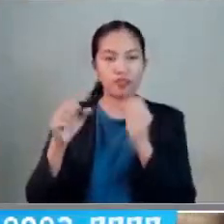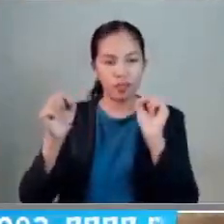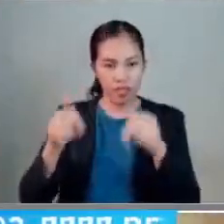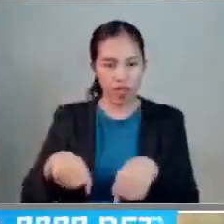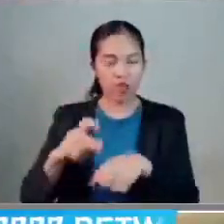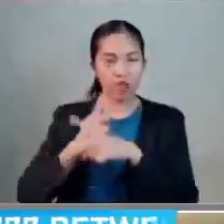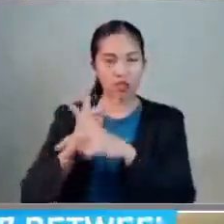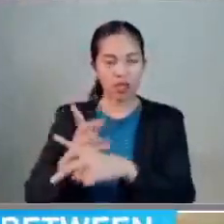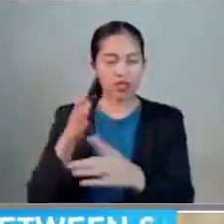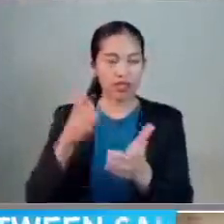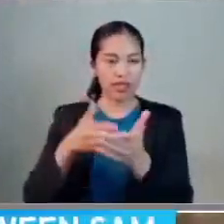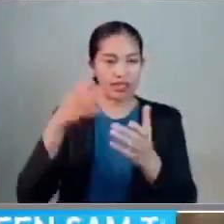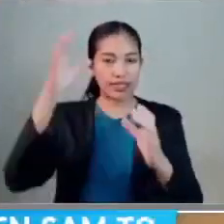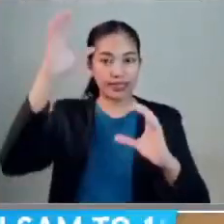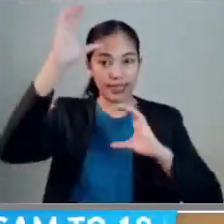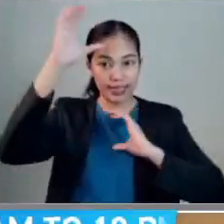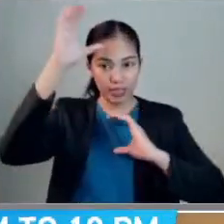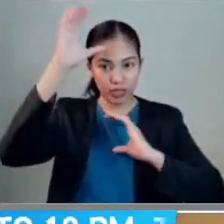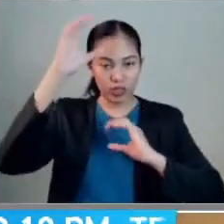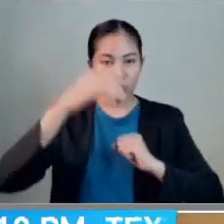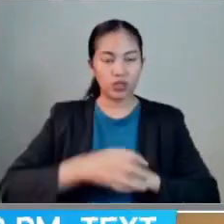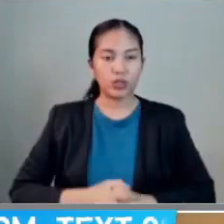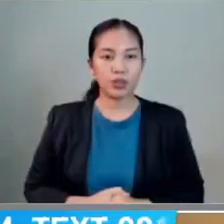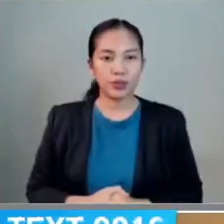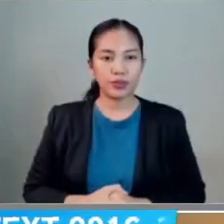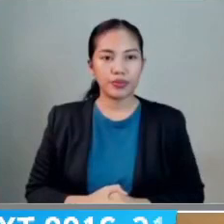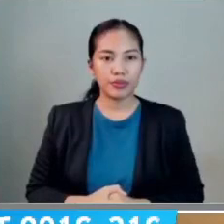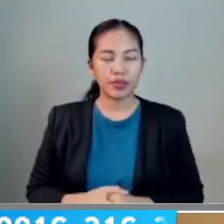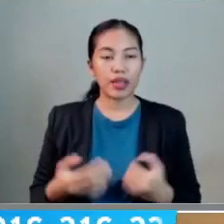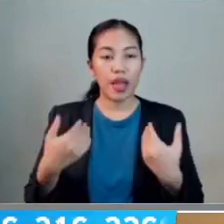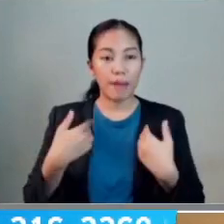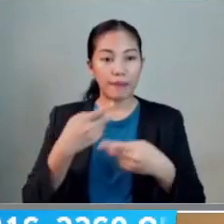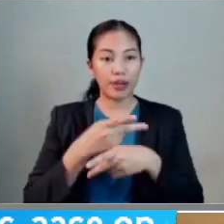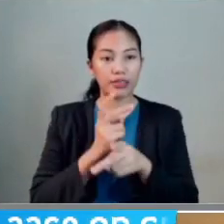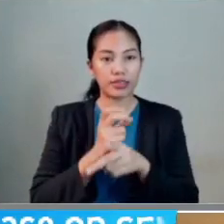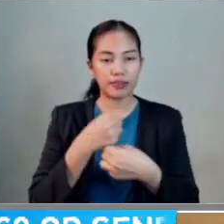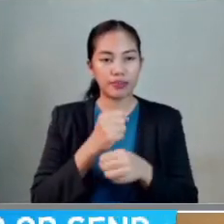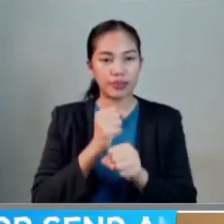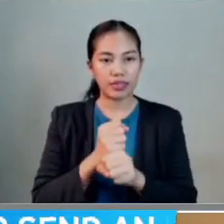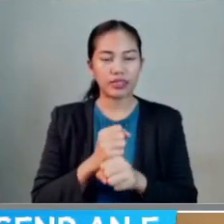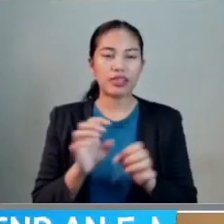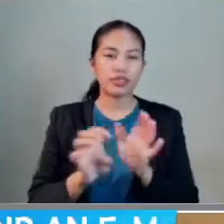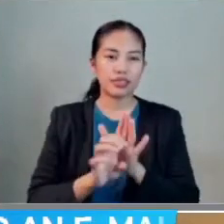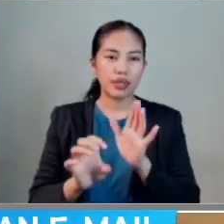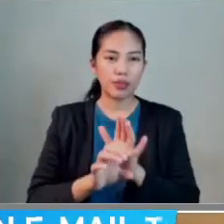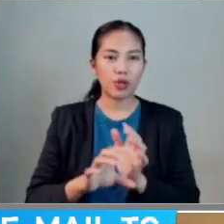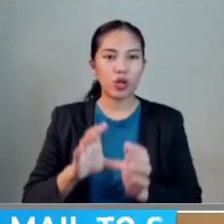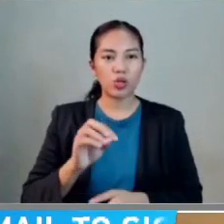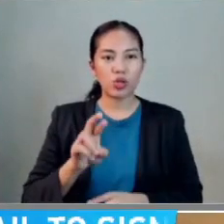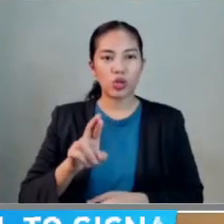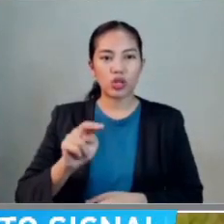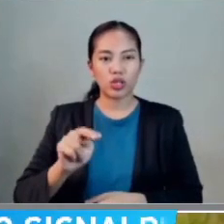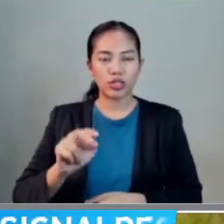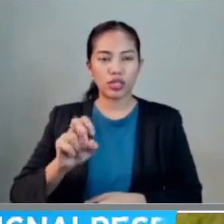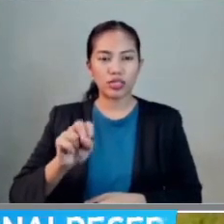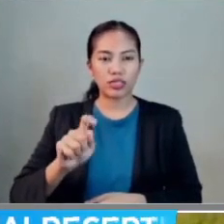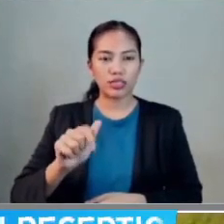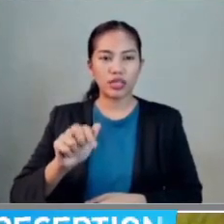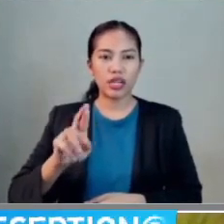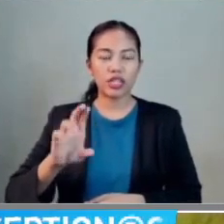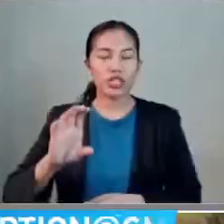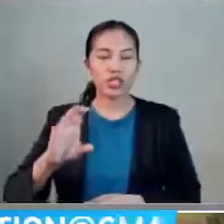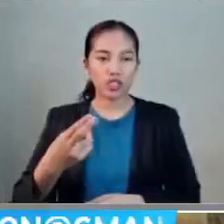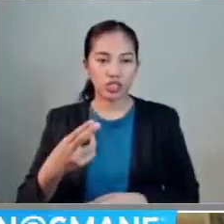may ilang pwedeng magawang produkto mula sa mais na ito. Corn starch, corn grits at corn coffee. Ang